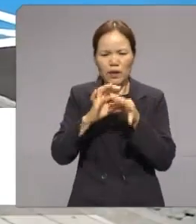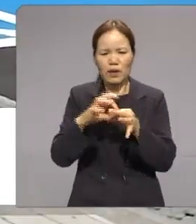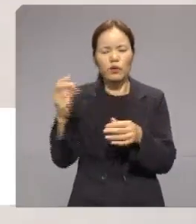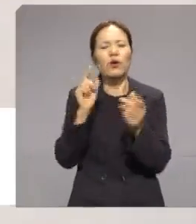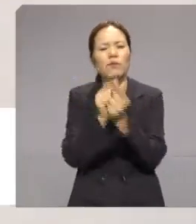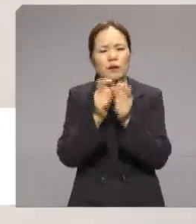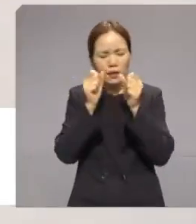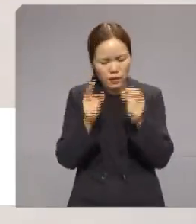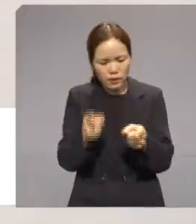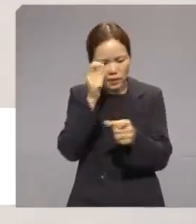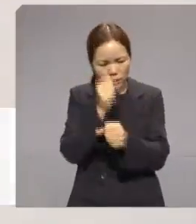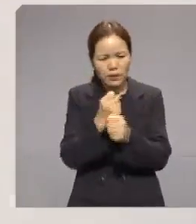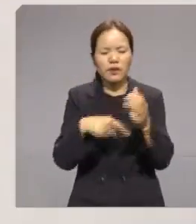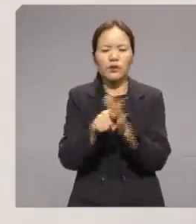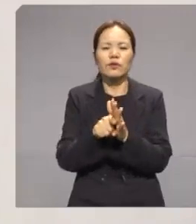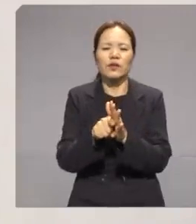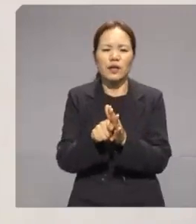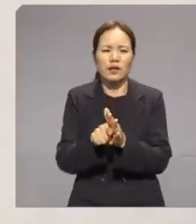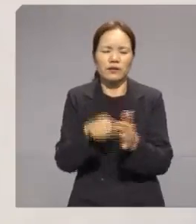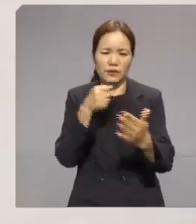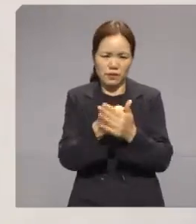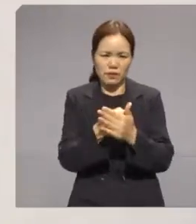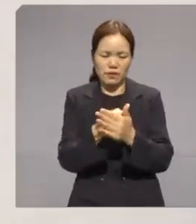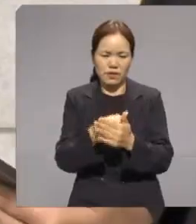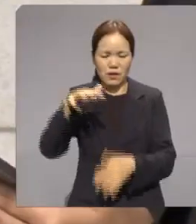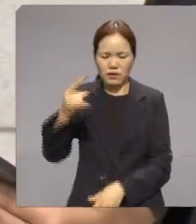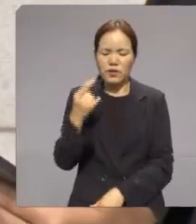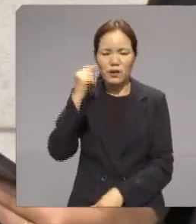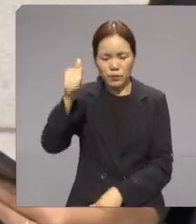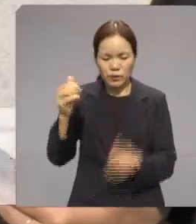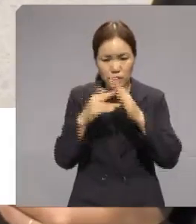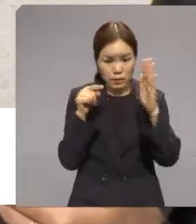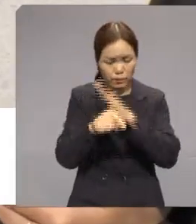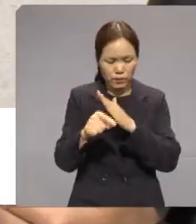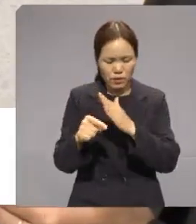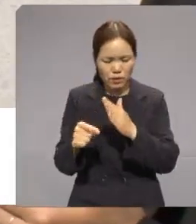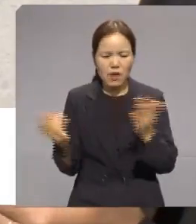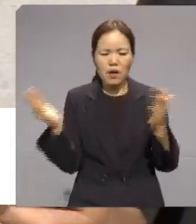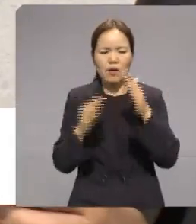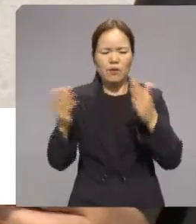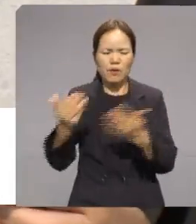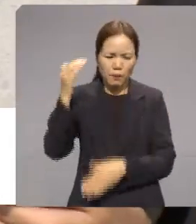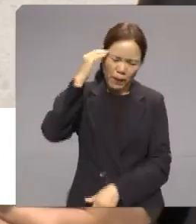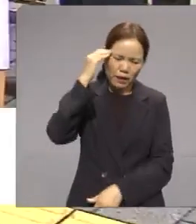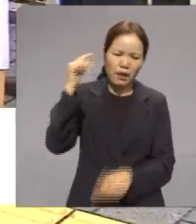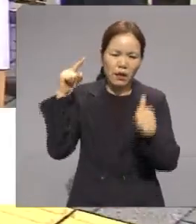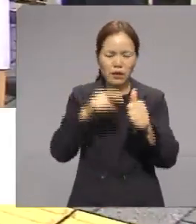만들기 위한 수단에 불과했다는 판단입니다. 최 목사의 주거침입, 유기 공무집행 방해 등 혐의도 불기소